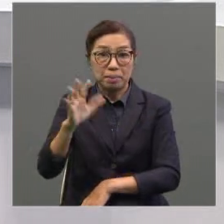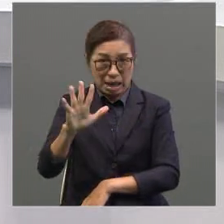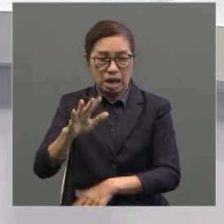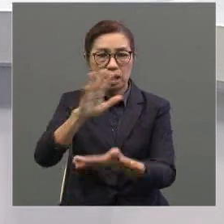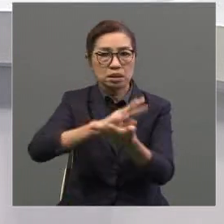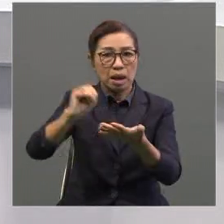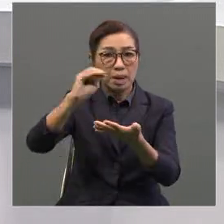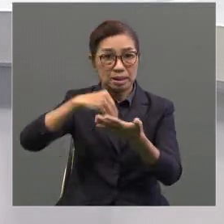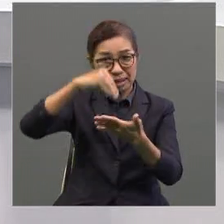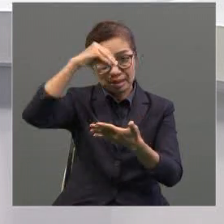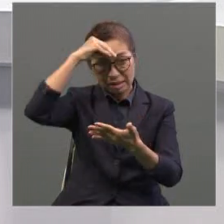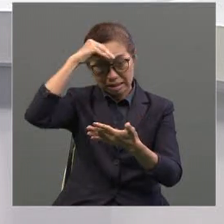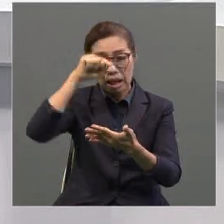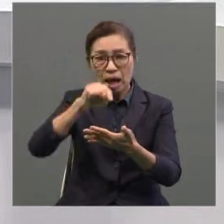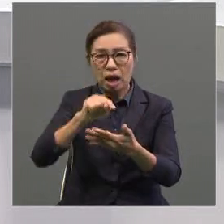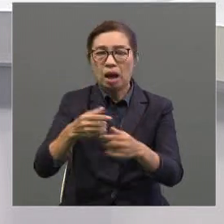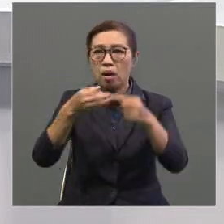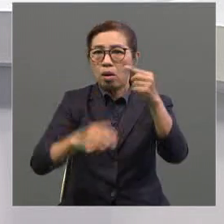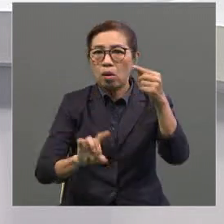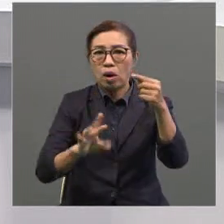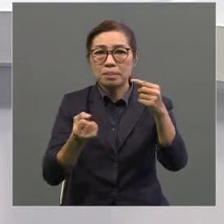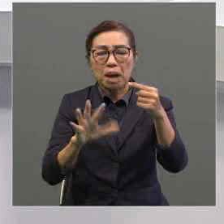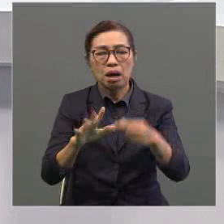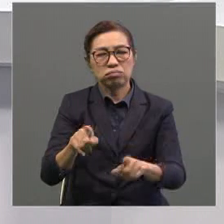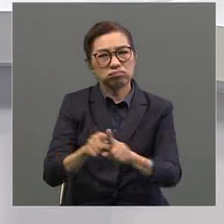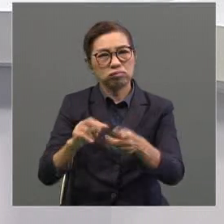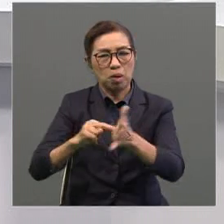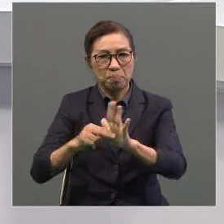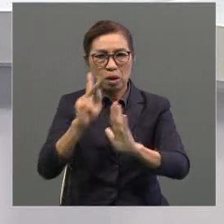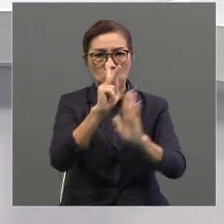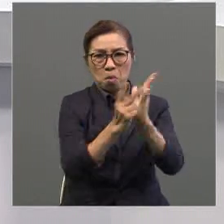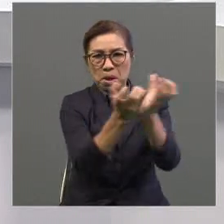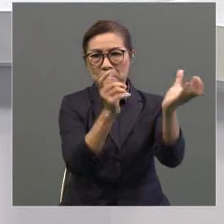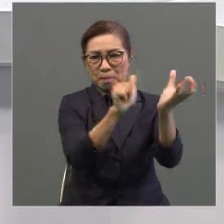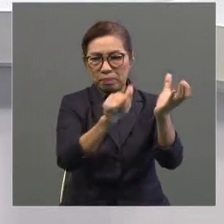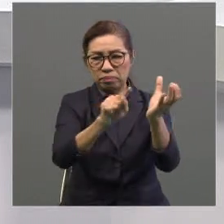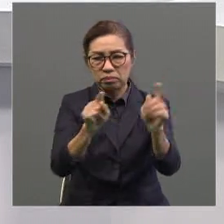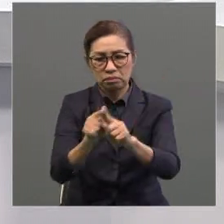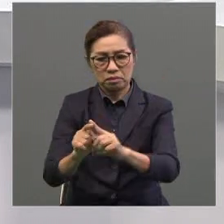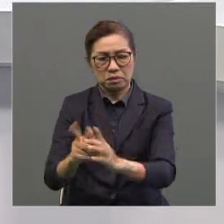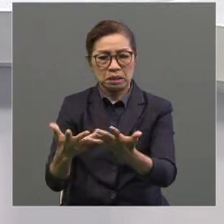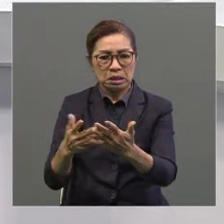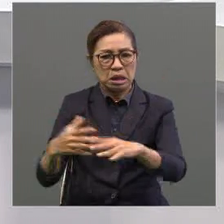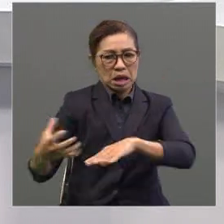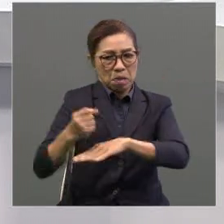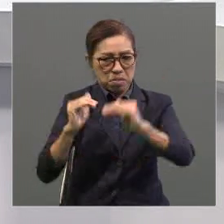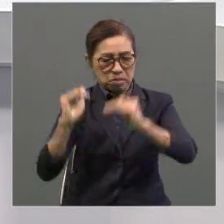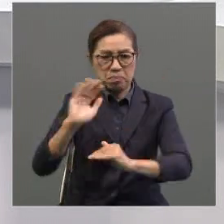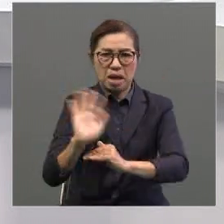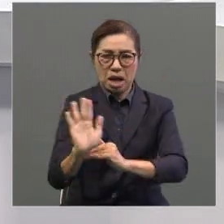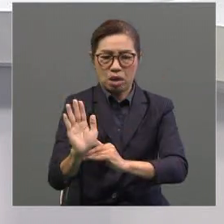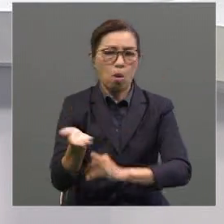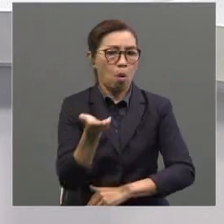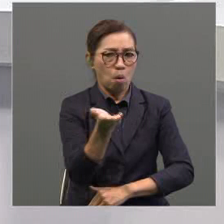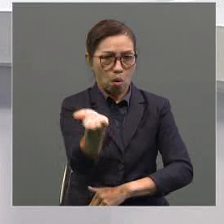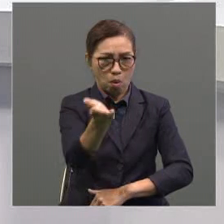สถาบันเขาก็บอกว่าไม่อยากให้การเมืองอยู่เหนือหลักกฎหมายและขัดต่อรัฐธรรมนูญอันเป็นกฎหมายสูงสุดจึงขอ